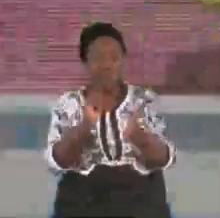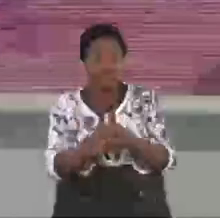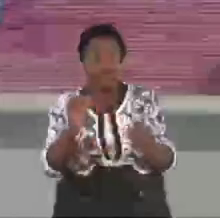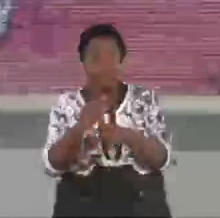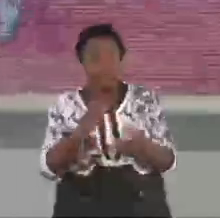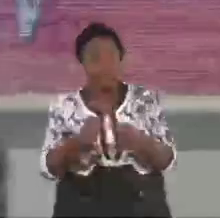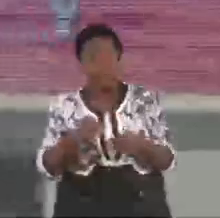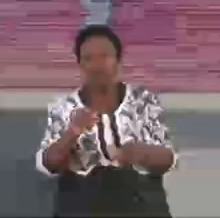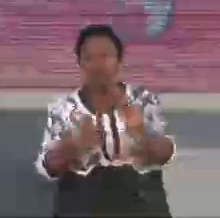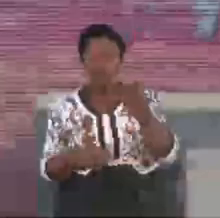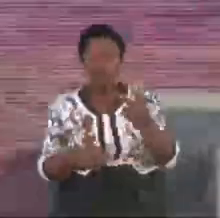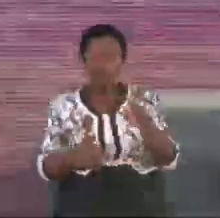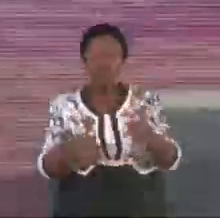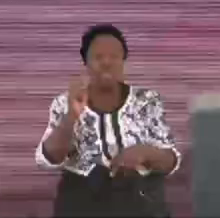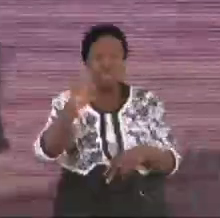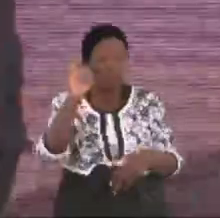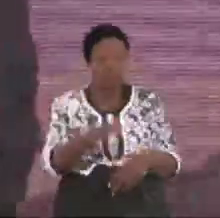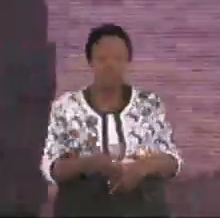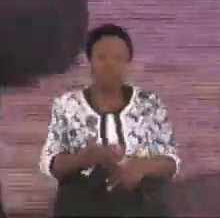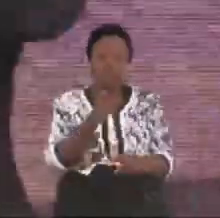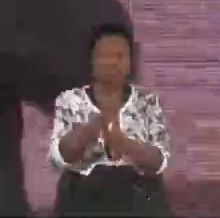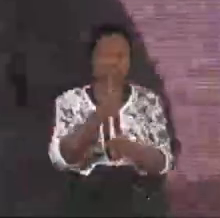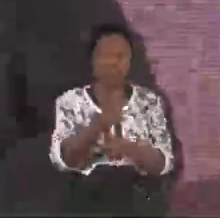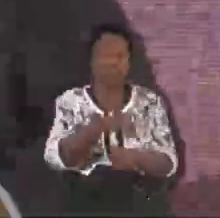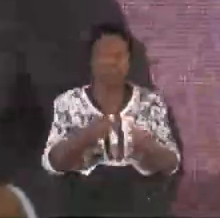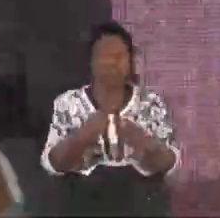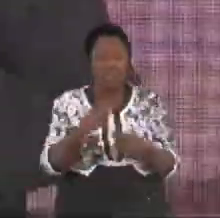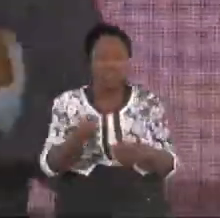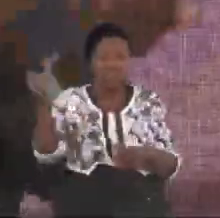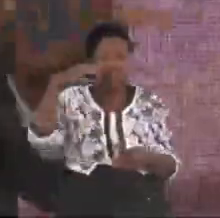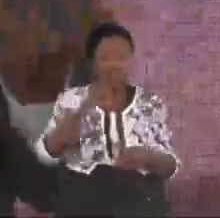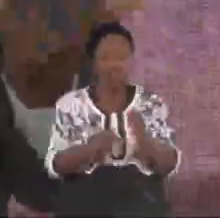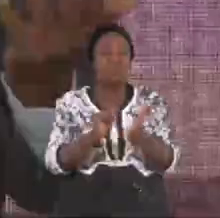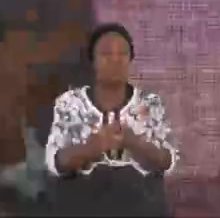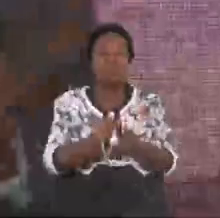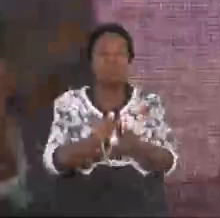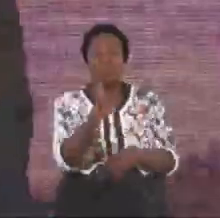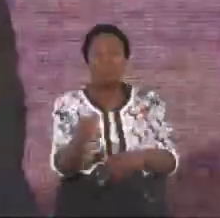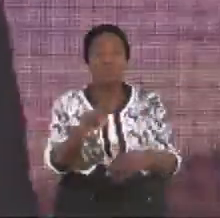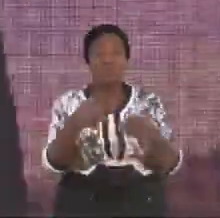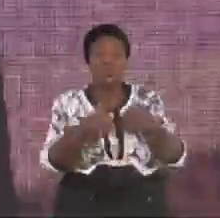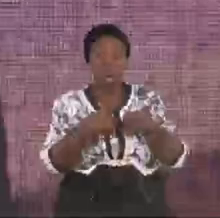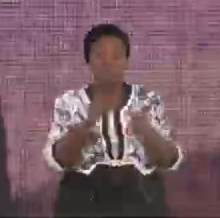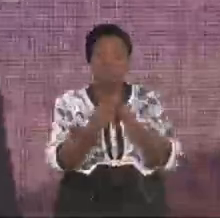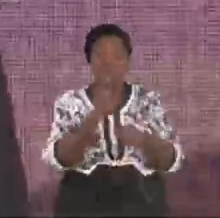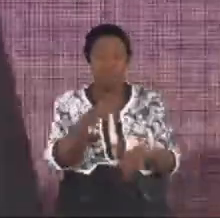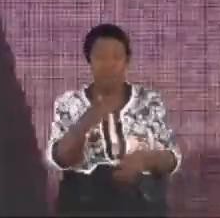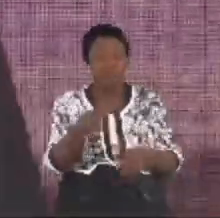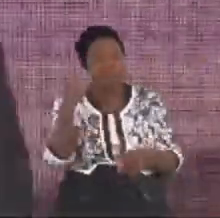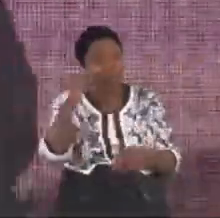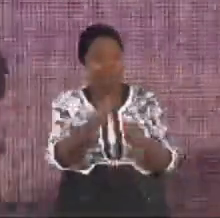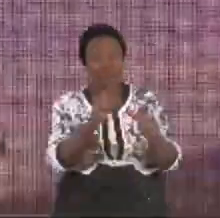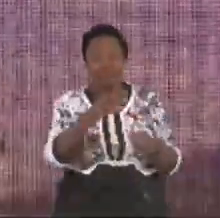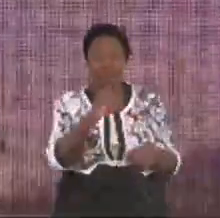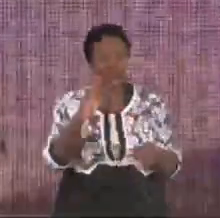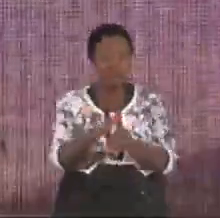direct et juste. La grâce que Jean avait, qui est disponible pour chacun de sa